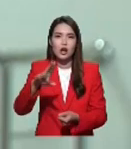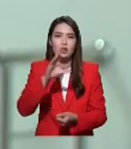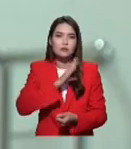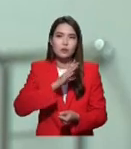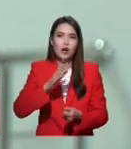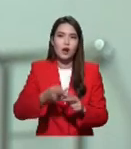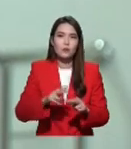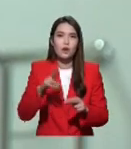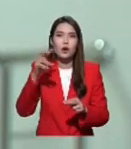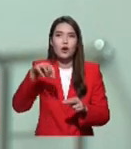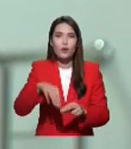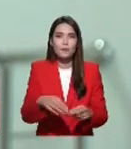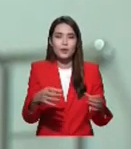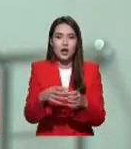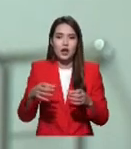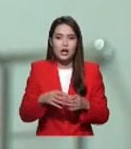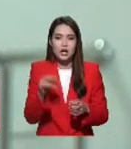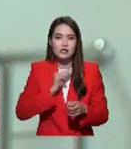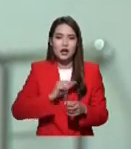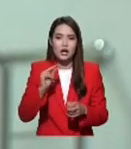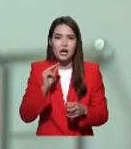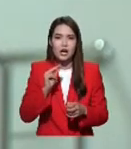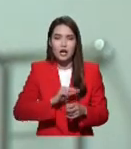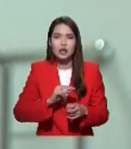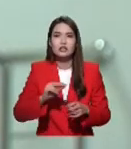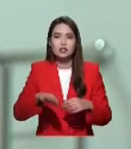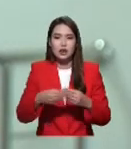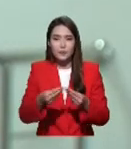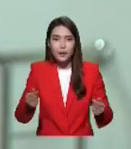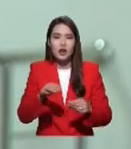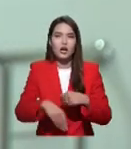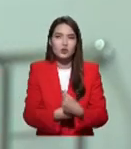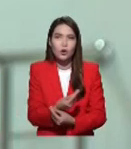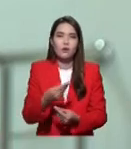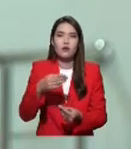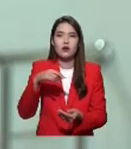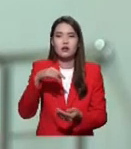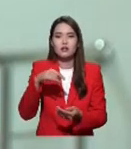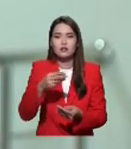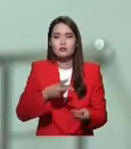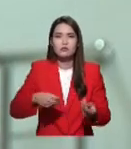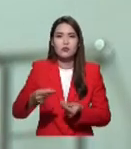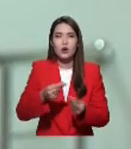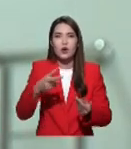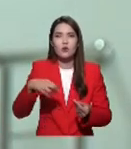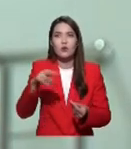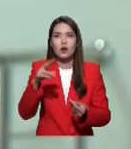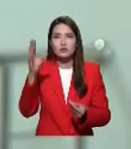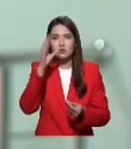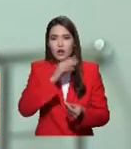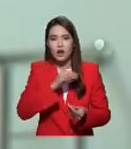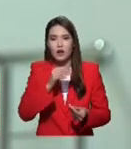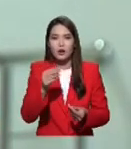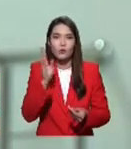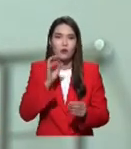тұз қоспасын сеуіп өткенмен жаңбыр қайттан жауған кезде ол қайтадан көктайғақты көктайғаққа алып келеді. Яғни